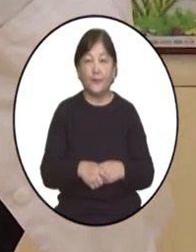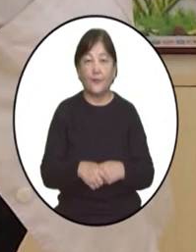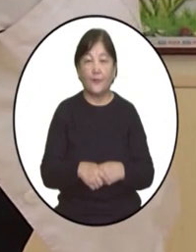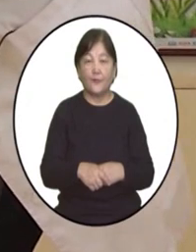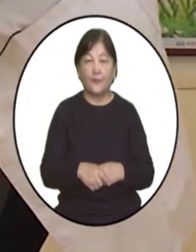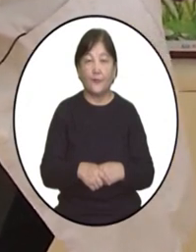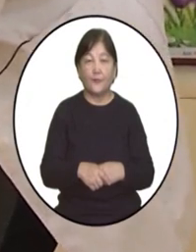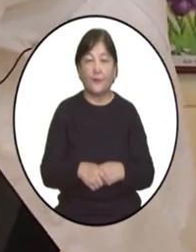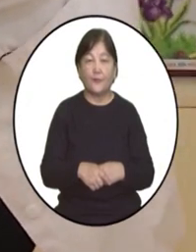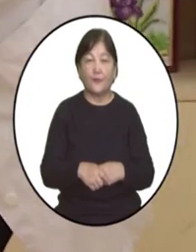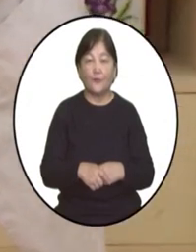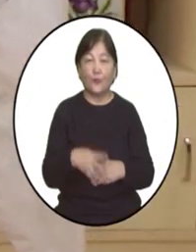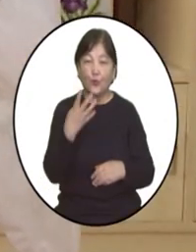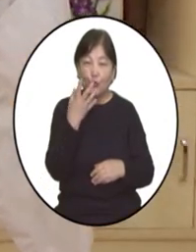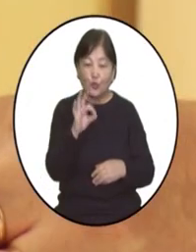За